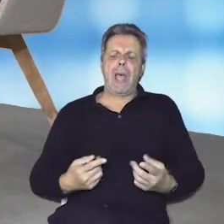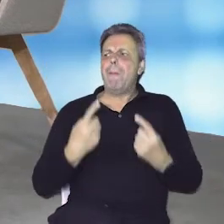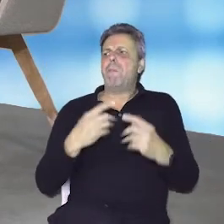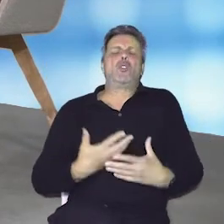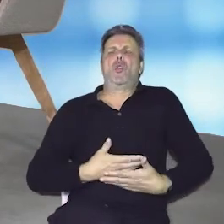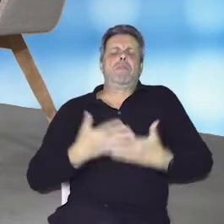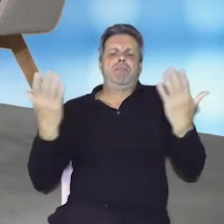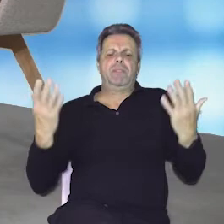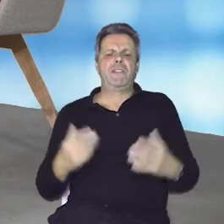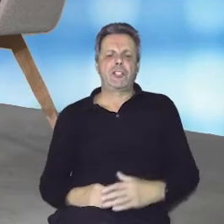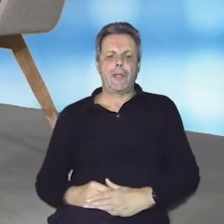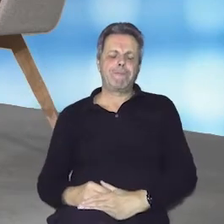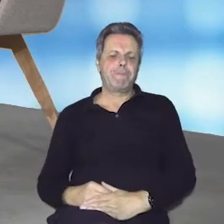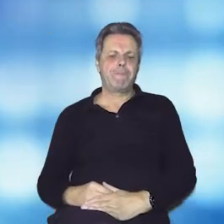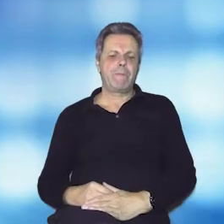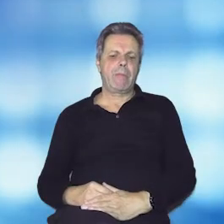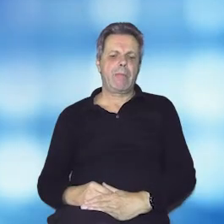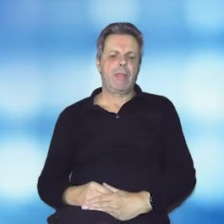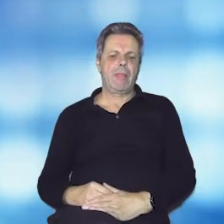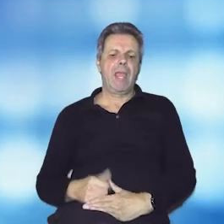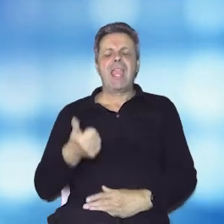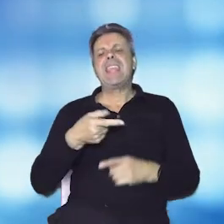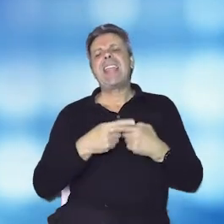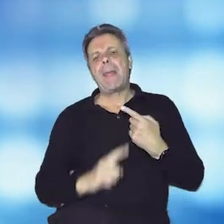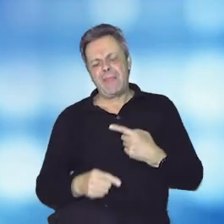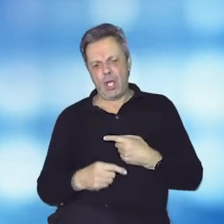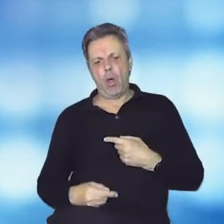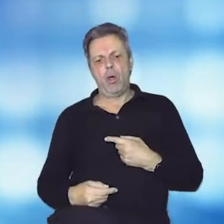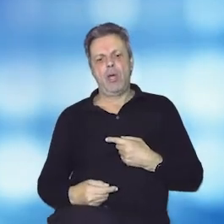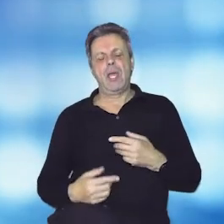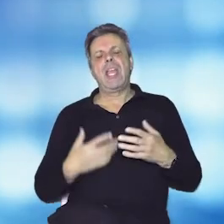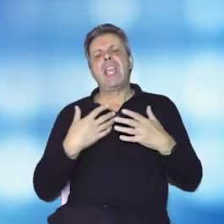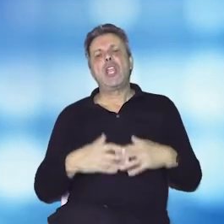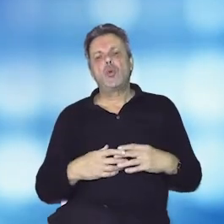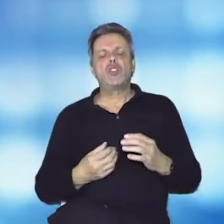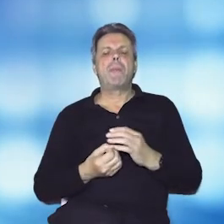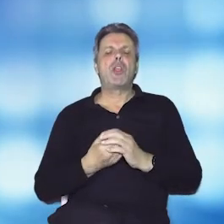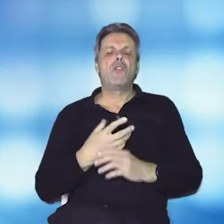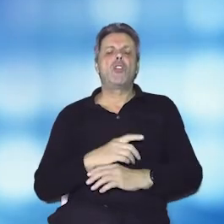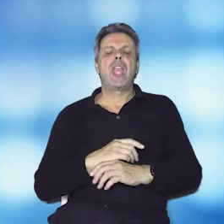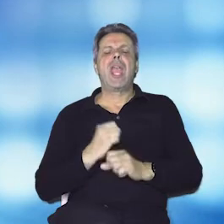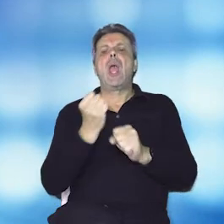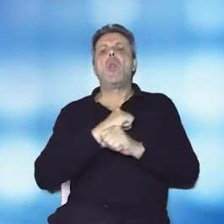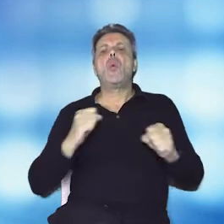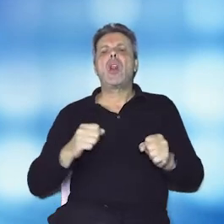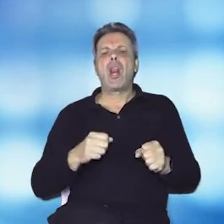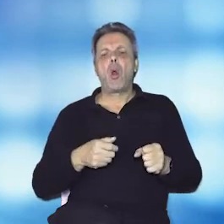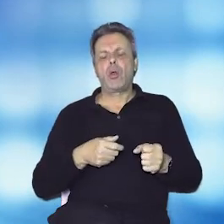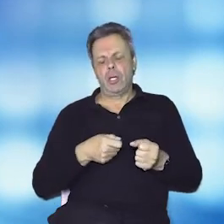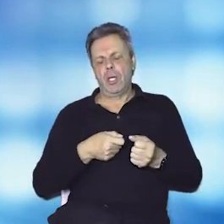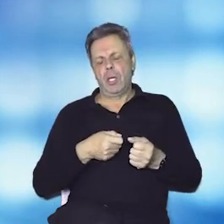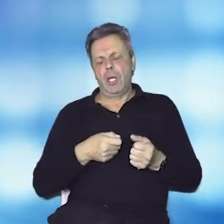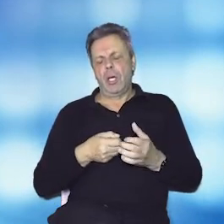svijetu. Pa, inače je jedan dio industrije proizvodnje nuklearnog goriva je